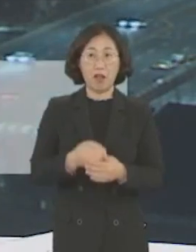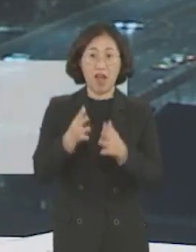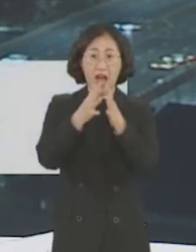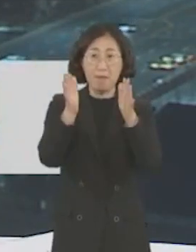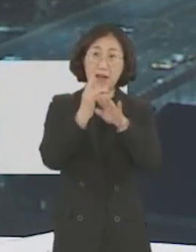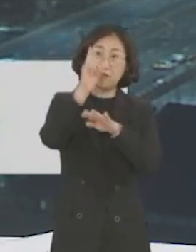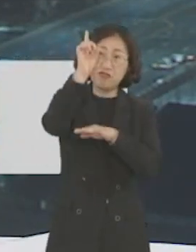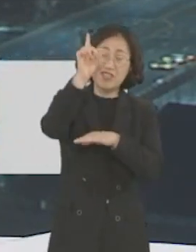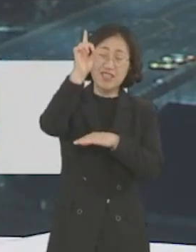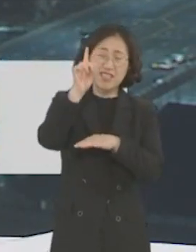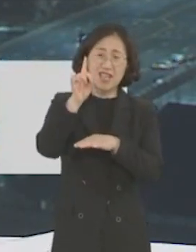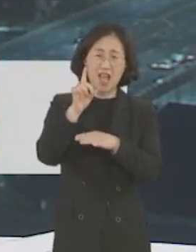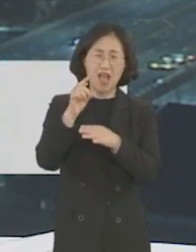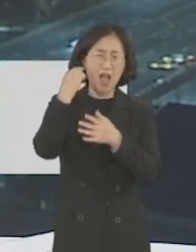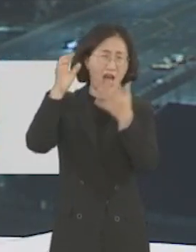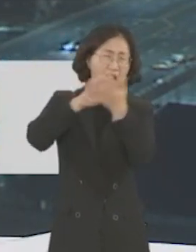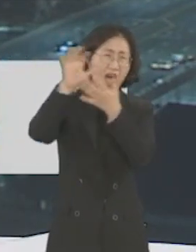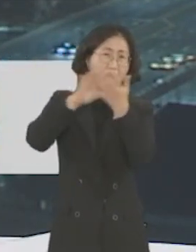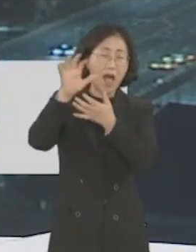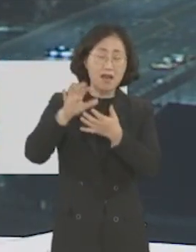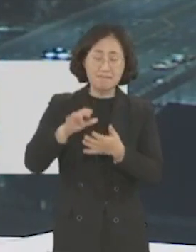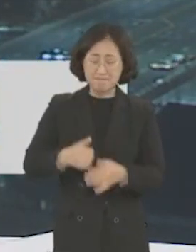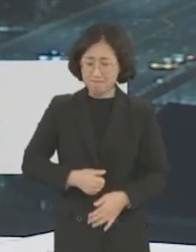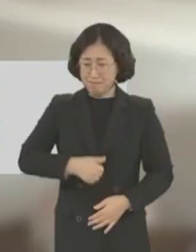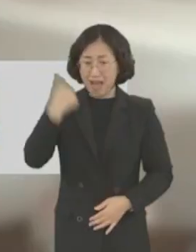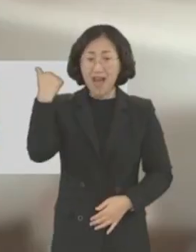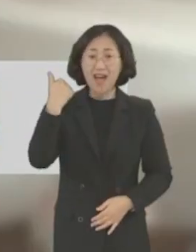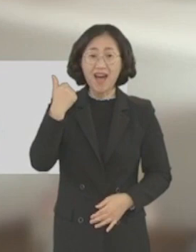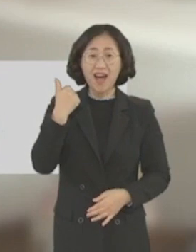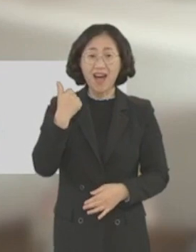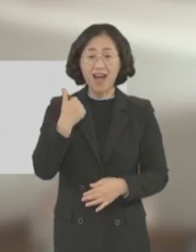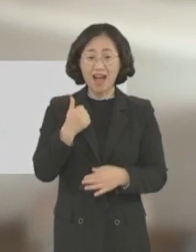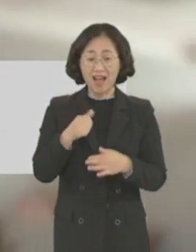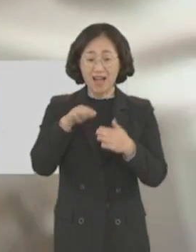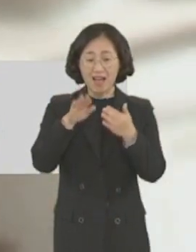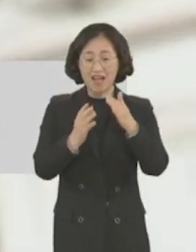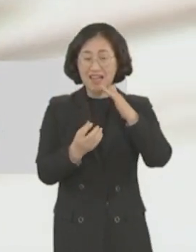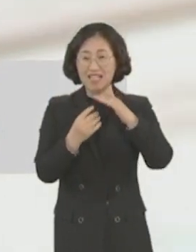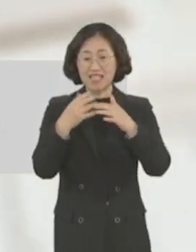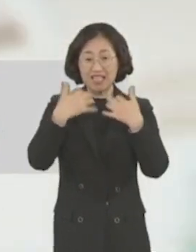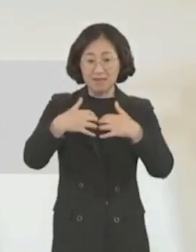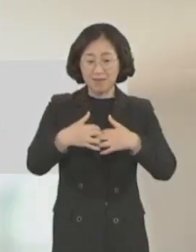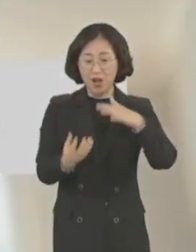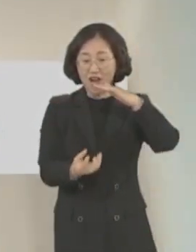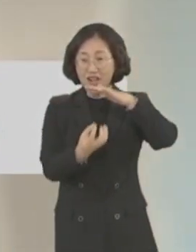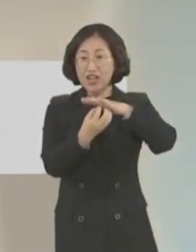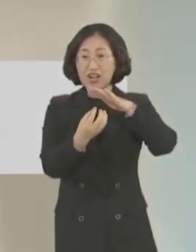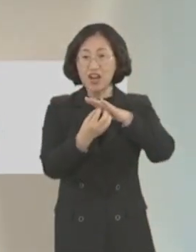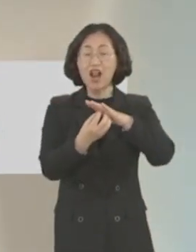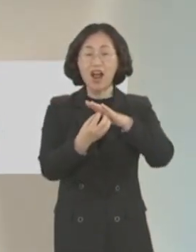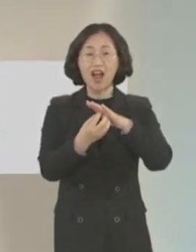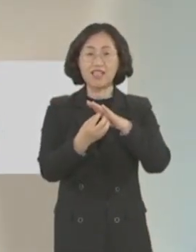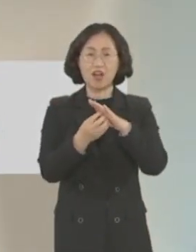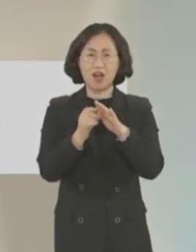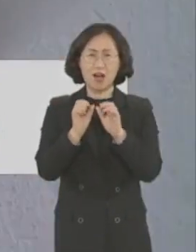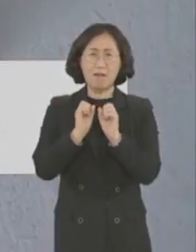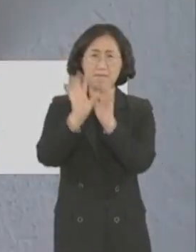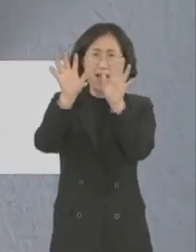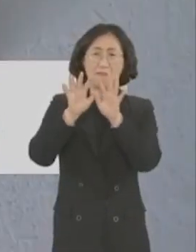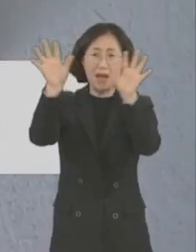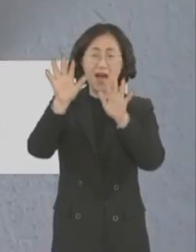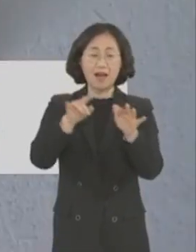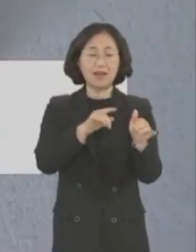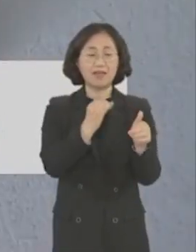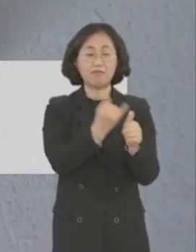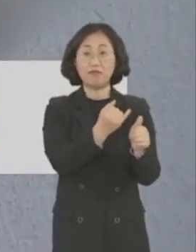윗집의 층간 소음의 보복하려 진동이 강한 스피커를 설치해 귀신 울음소리 등 각종 소음으로 시끄럽게 한 부부가 벌금형을 받았습니다